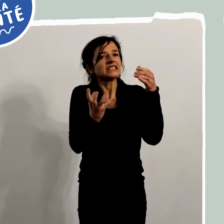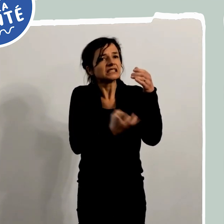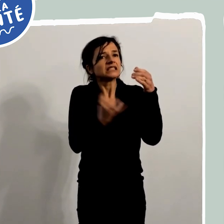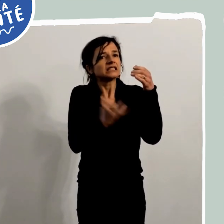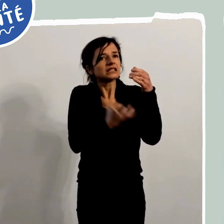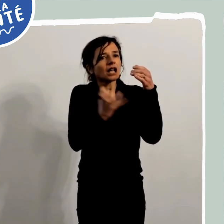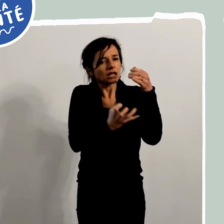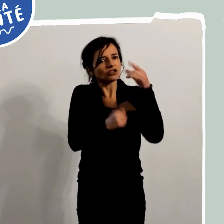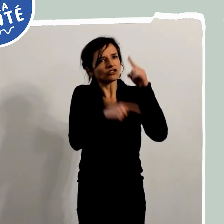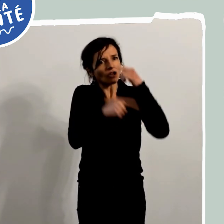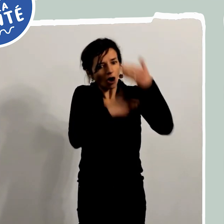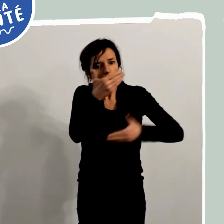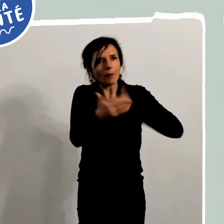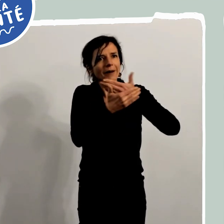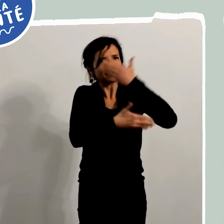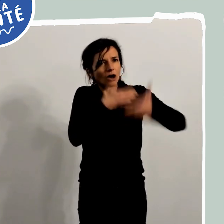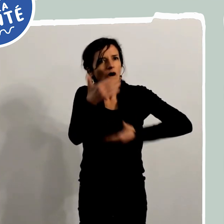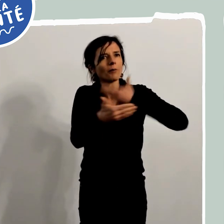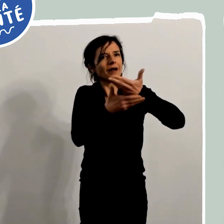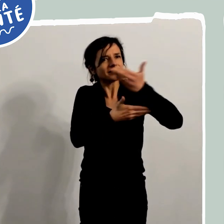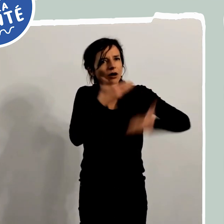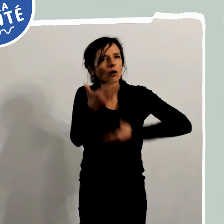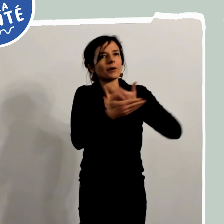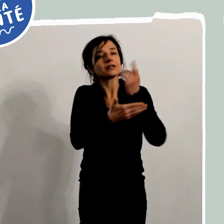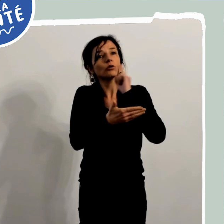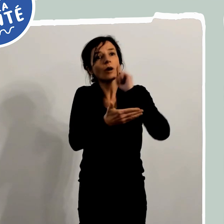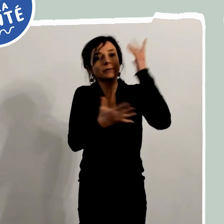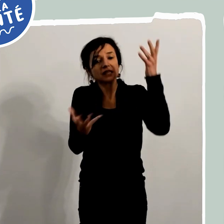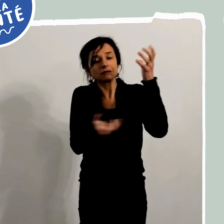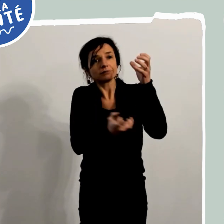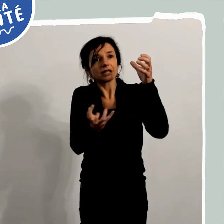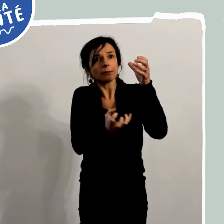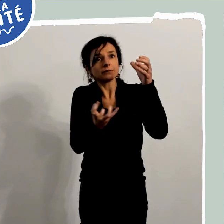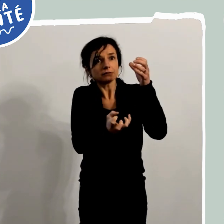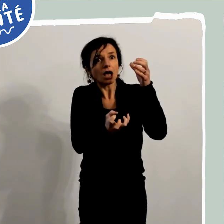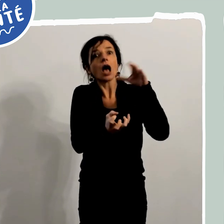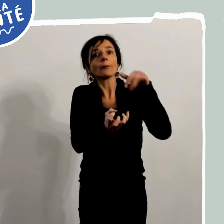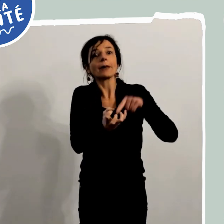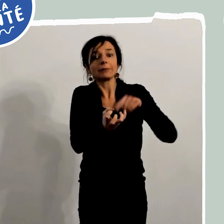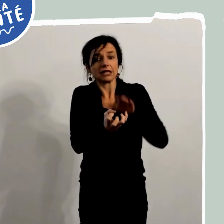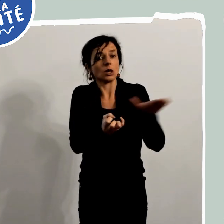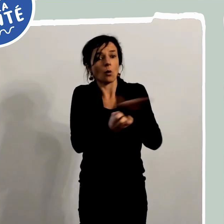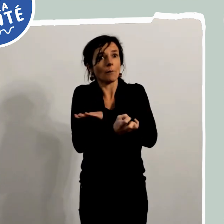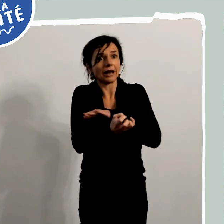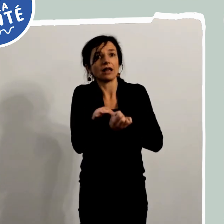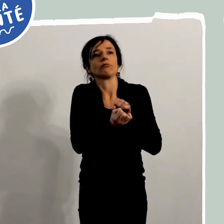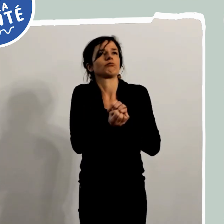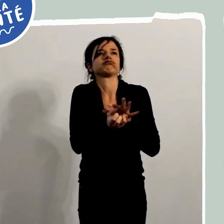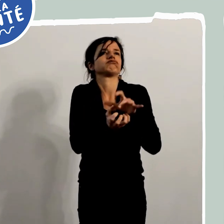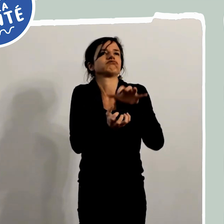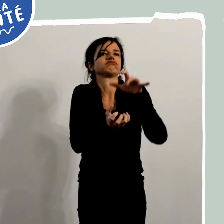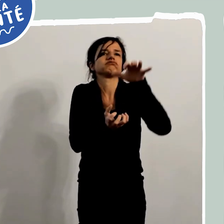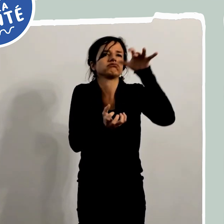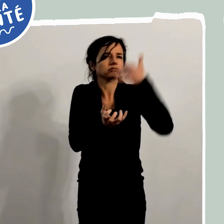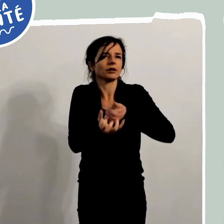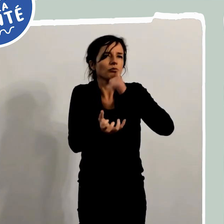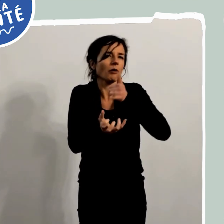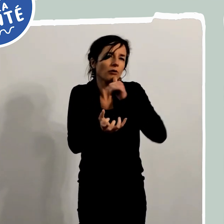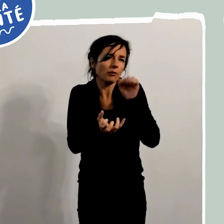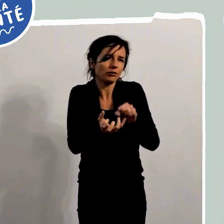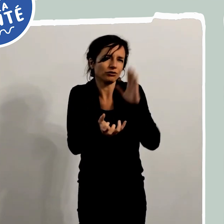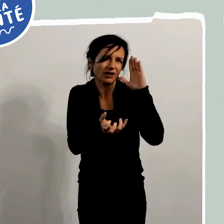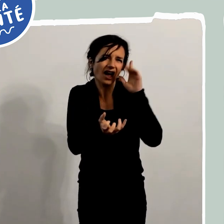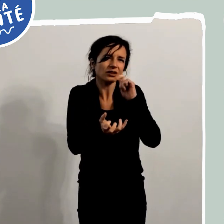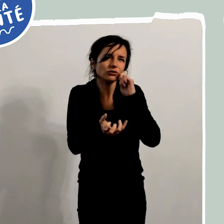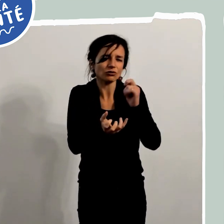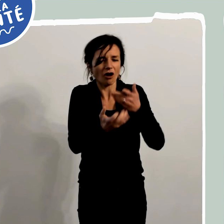un moment donné, quand il est plein, qu'est-ce qu'il fait? Il relargue tout. Donc, faut faire attention à ce que ça soit bien à la maintenance, entre guillemets.